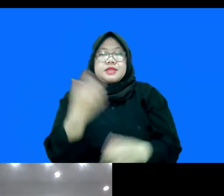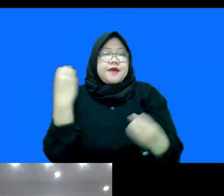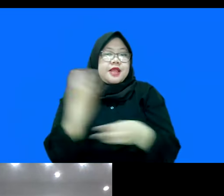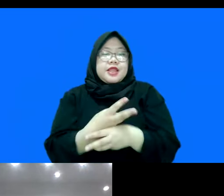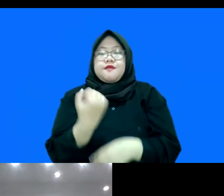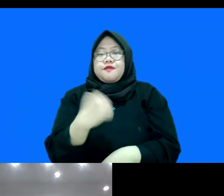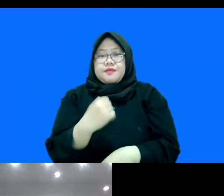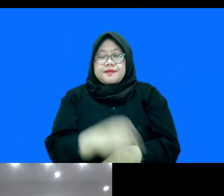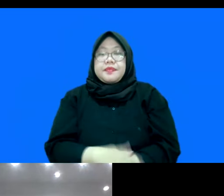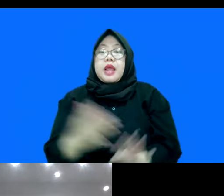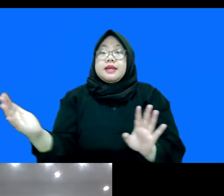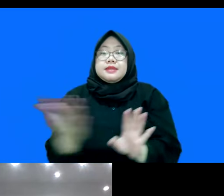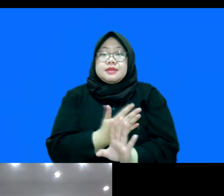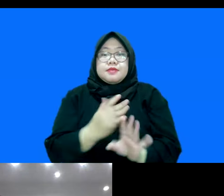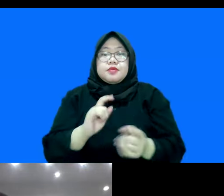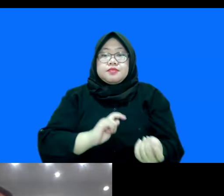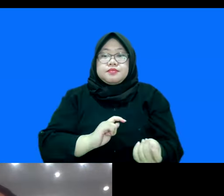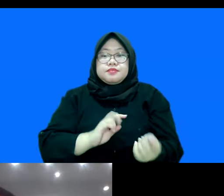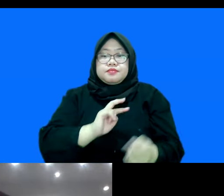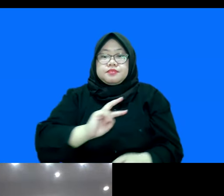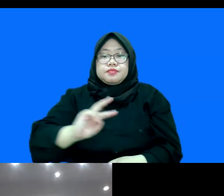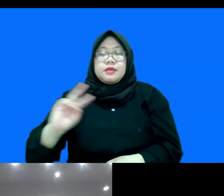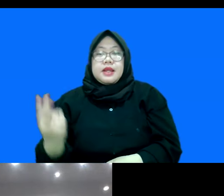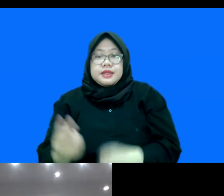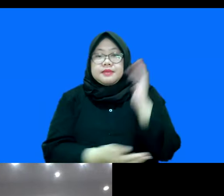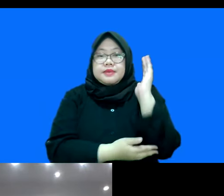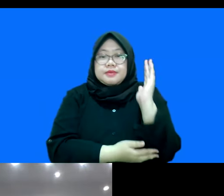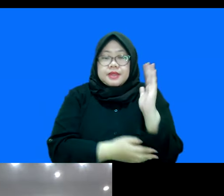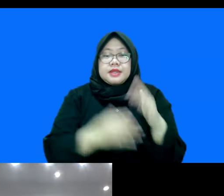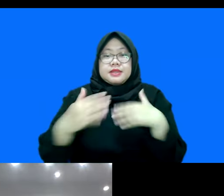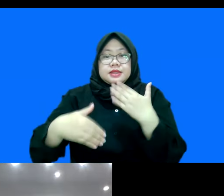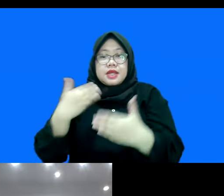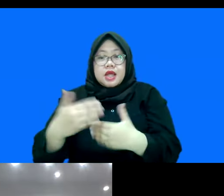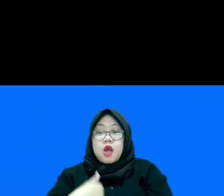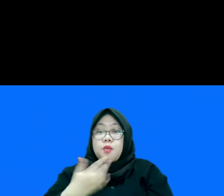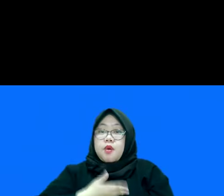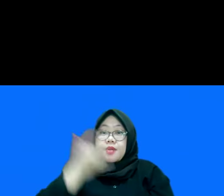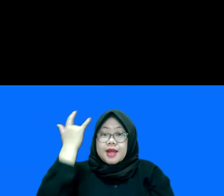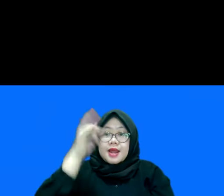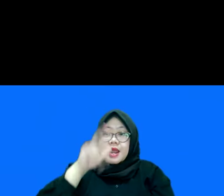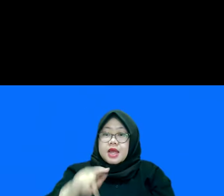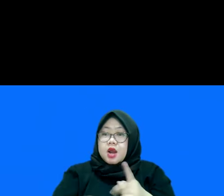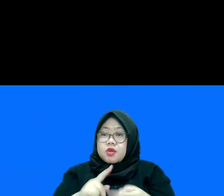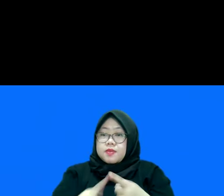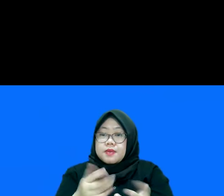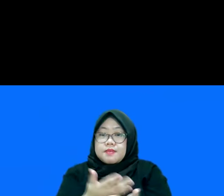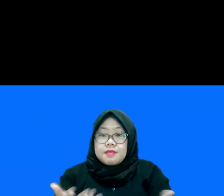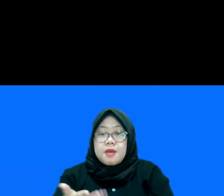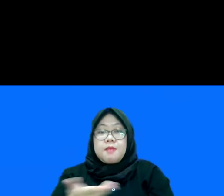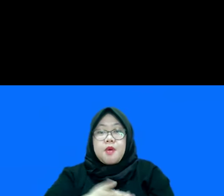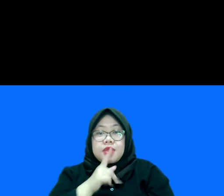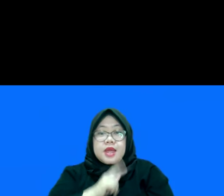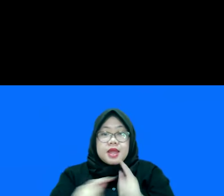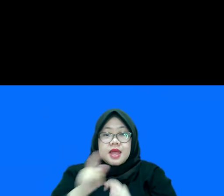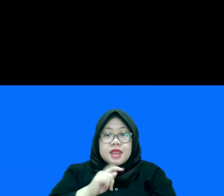Baik, sebelum beralih ke pemaparan selanjutnya, saya mau mengingatkan lagi apabila rekan-rekan memiliki pertanyaan, dapat menuliskan pertanyaan